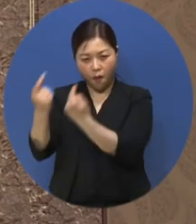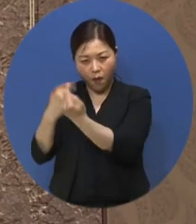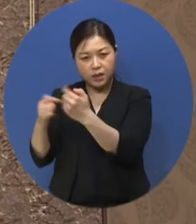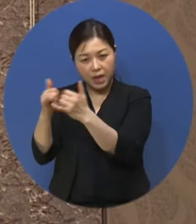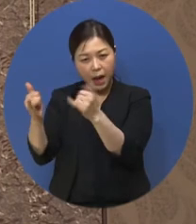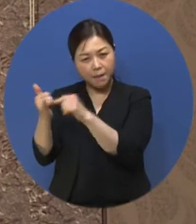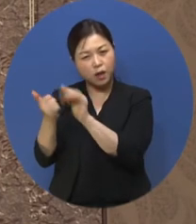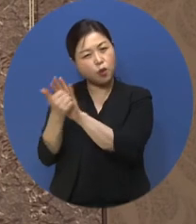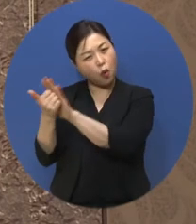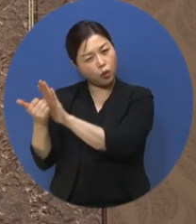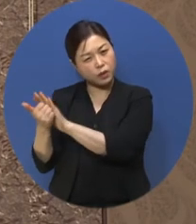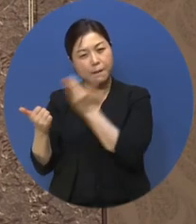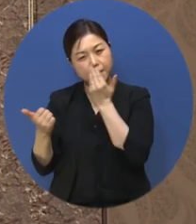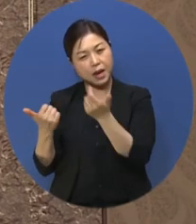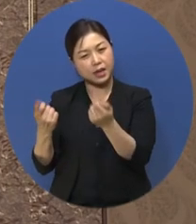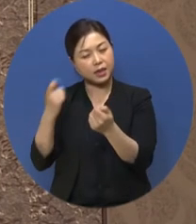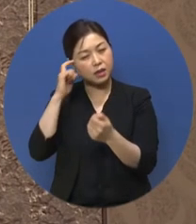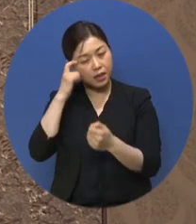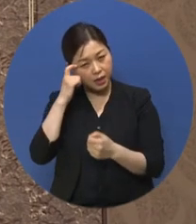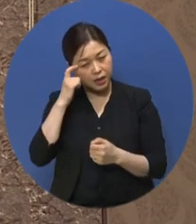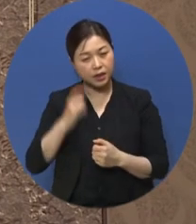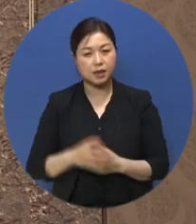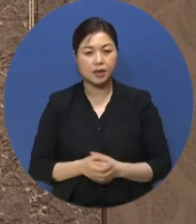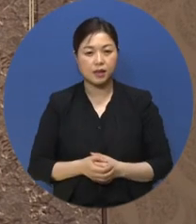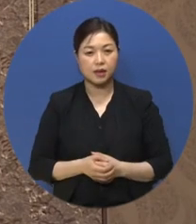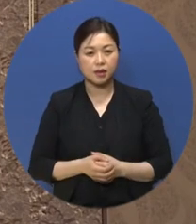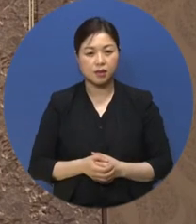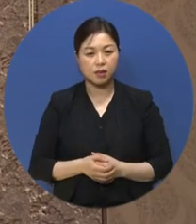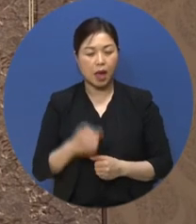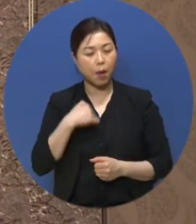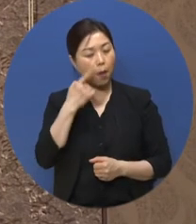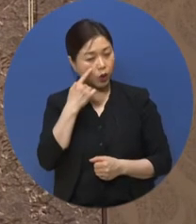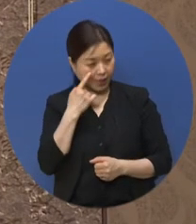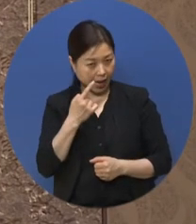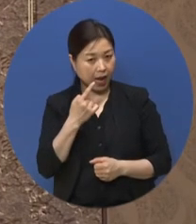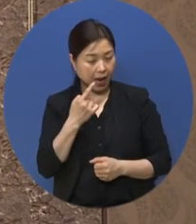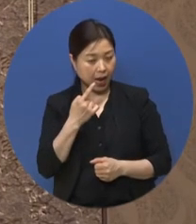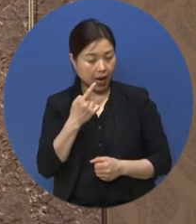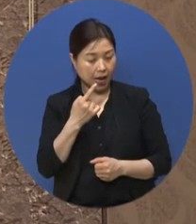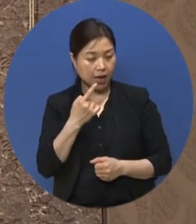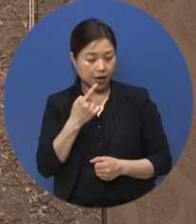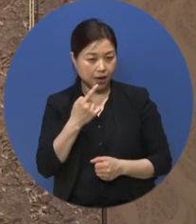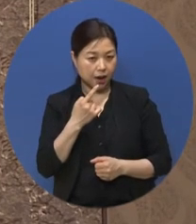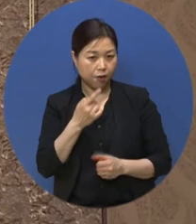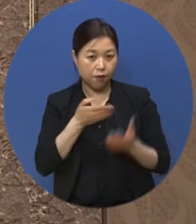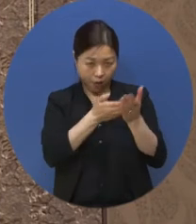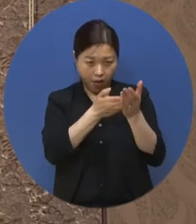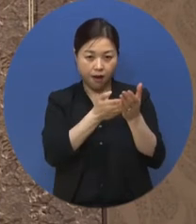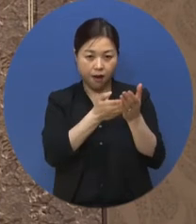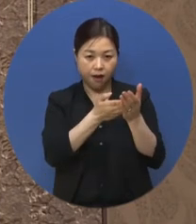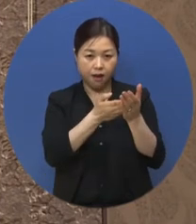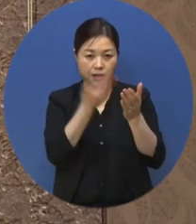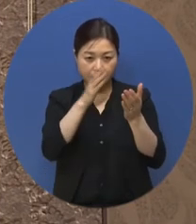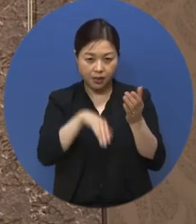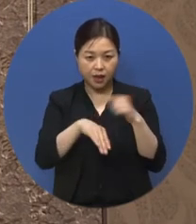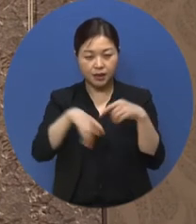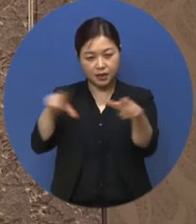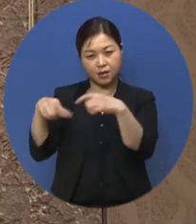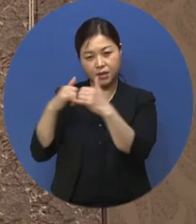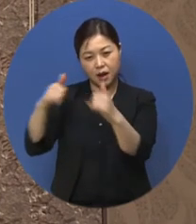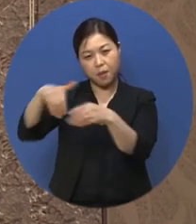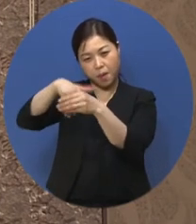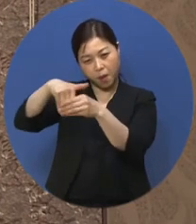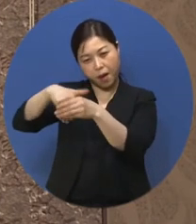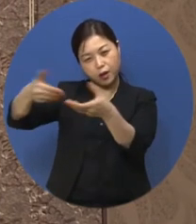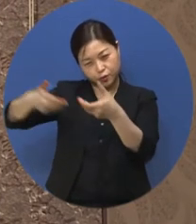수 있겠다. 아. 그런 생각을 해서 도전해보자. 오. 그래서 운 좋게 주민들이 많이 도와주셔서. 네.